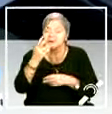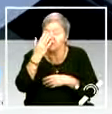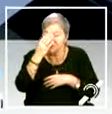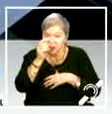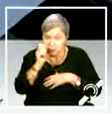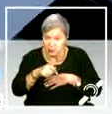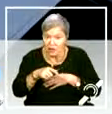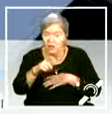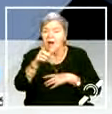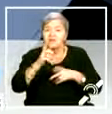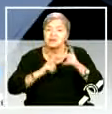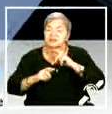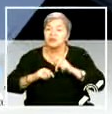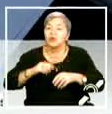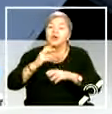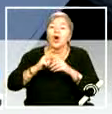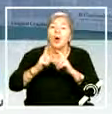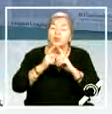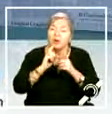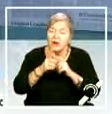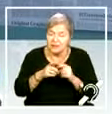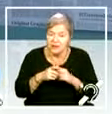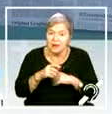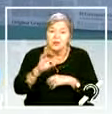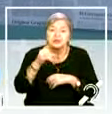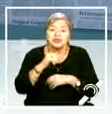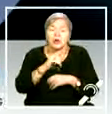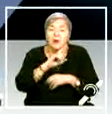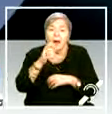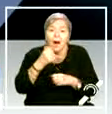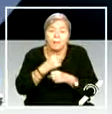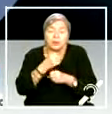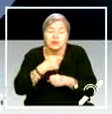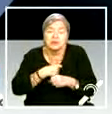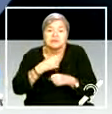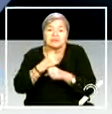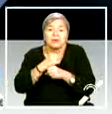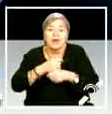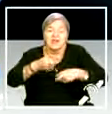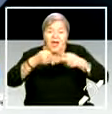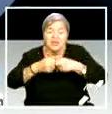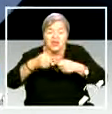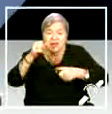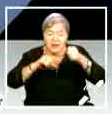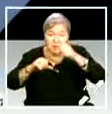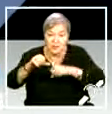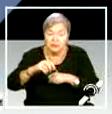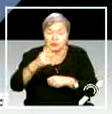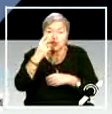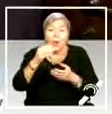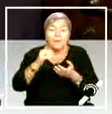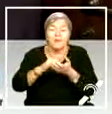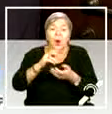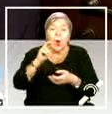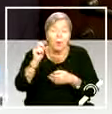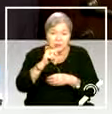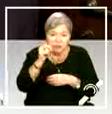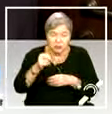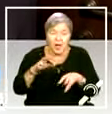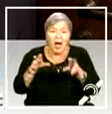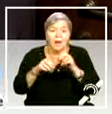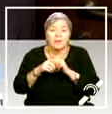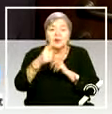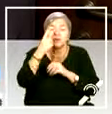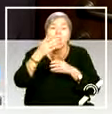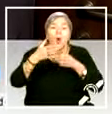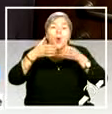fost persecuție politică și că nu și-a putut exercita profesia de inginer chimist. Abia în 2018 a primit, după 3 ani de la decizie instanței, un loc de